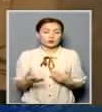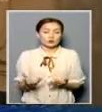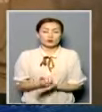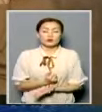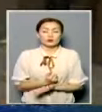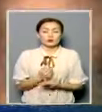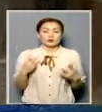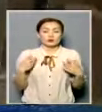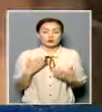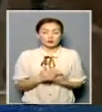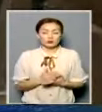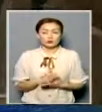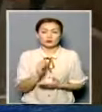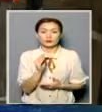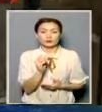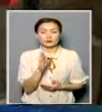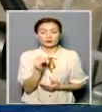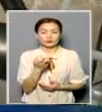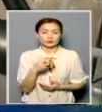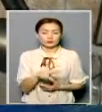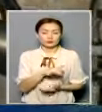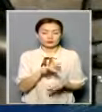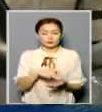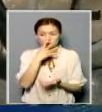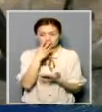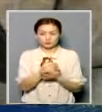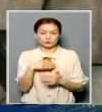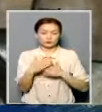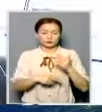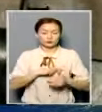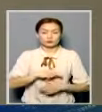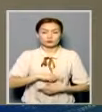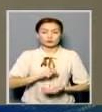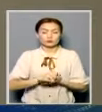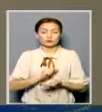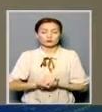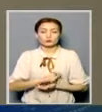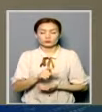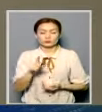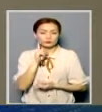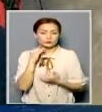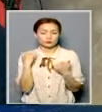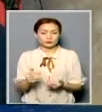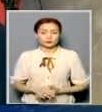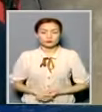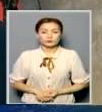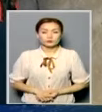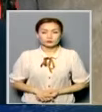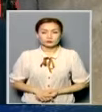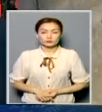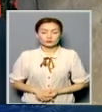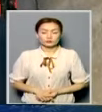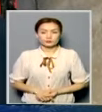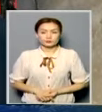свое призвание. Вадим хочет создать медиа-центр и обеспечить занятость безработной молодежи. Стать